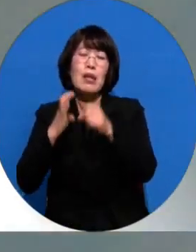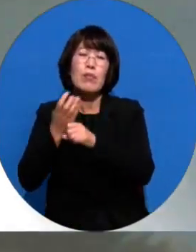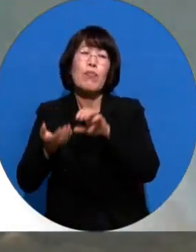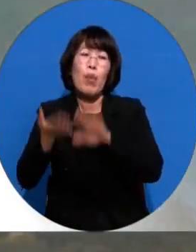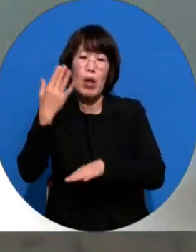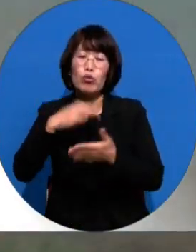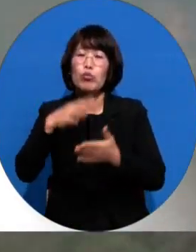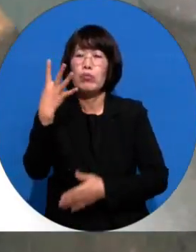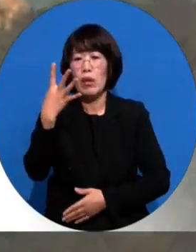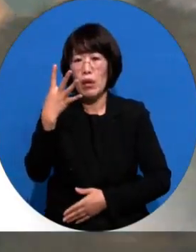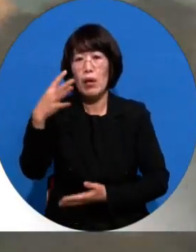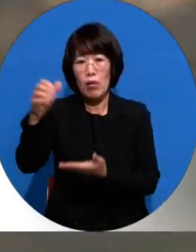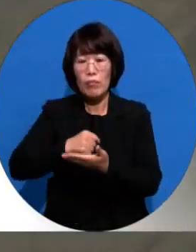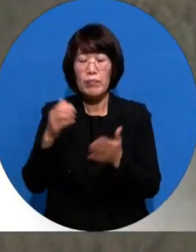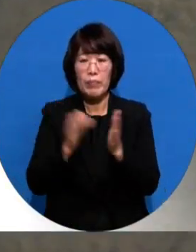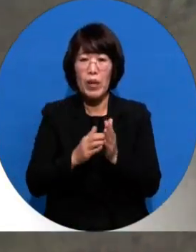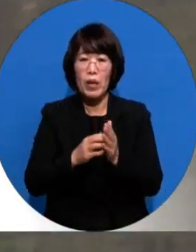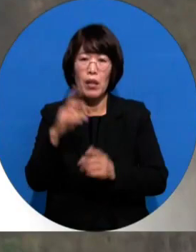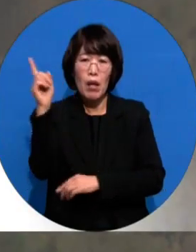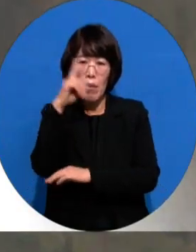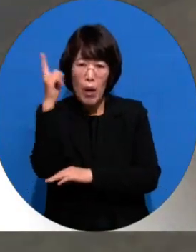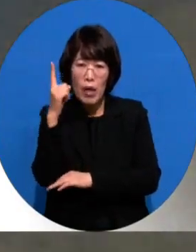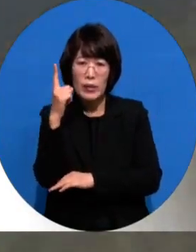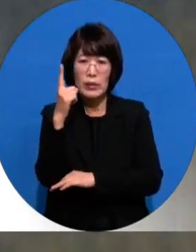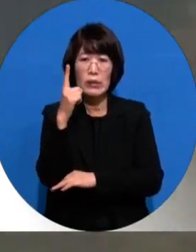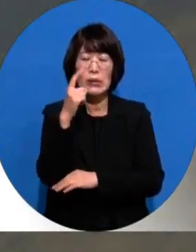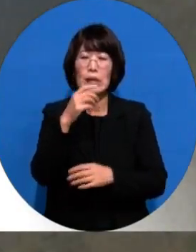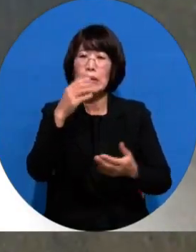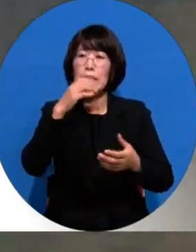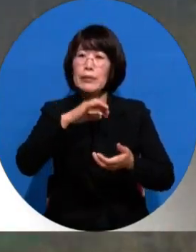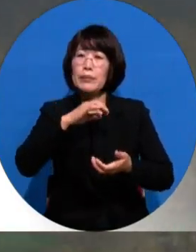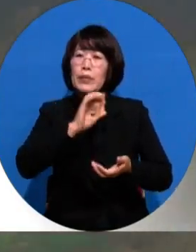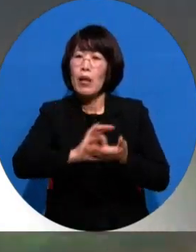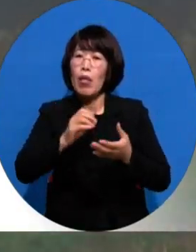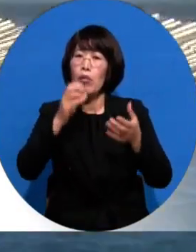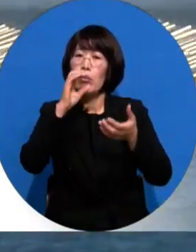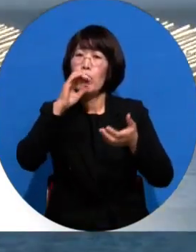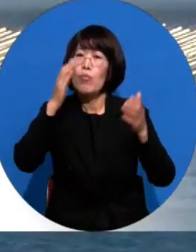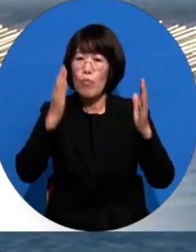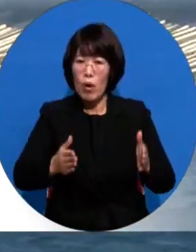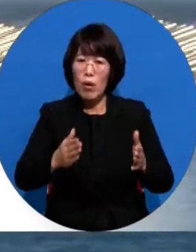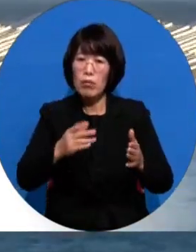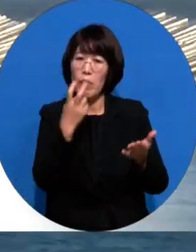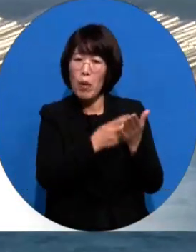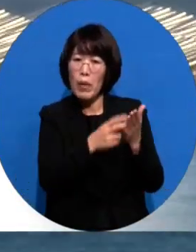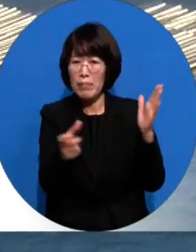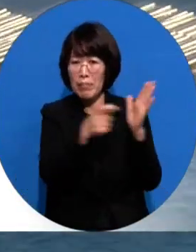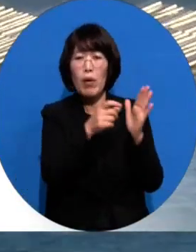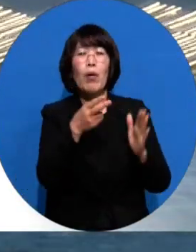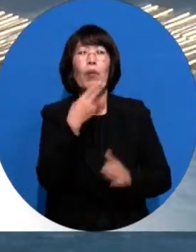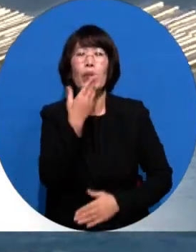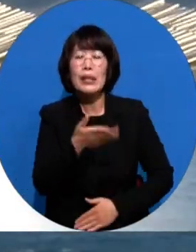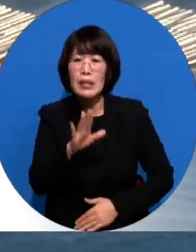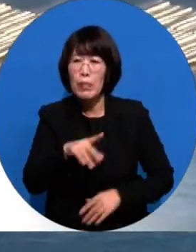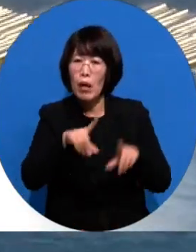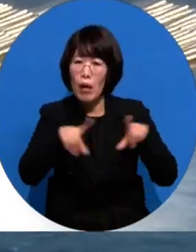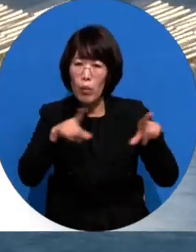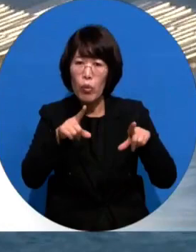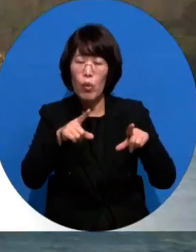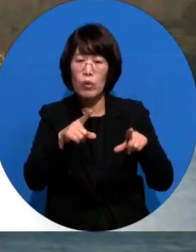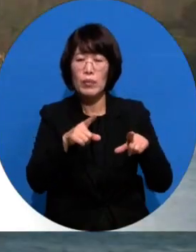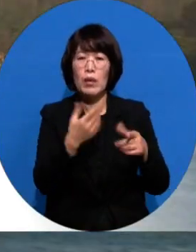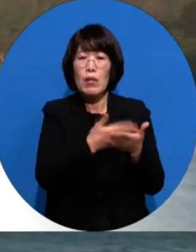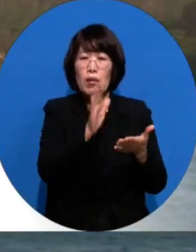헬기도 4대에 달했습니다 헬기는 내구 연안이 법적으로 따로 정해져 있진 않지만 항공업계는 정비 비용과